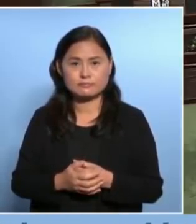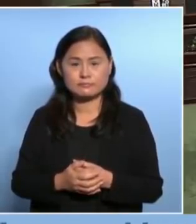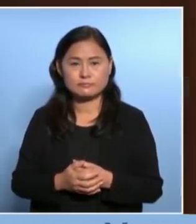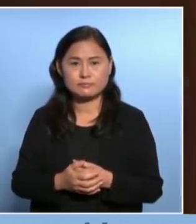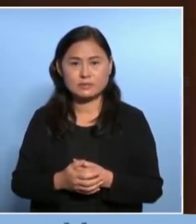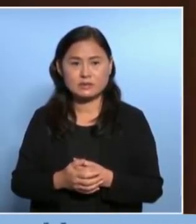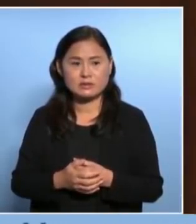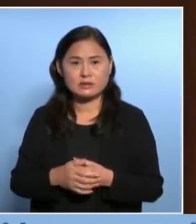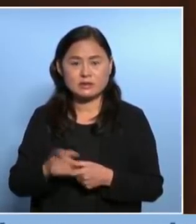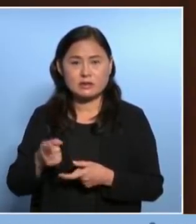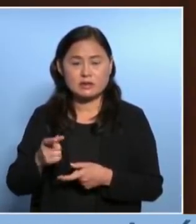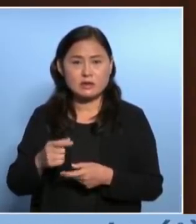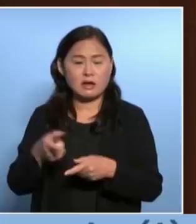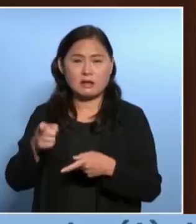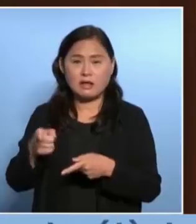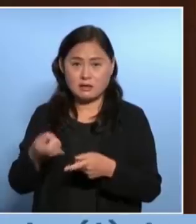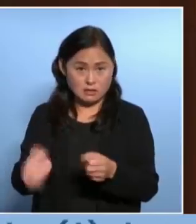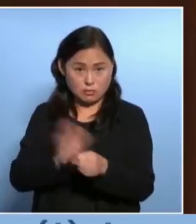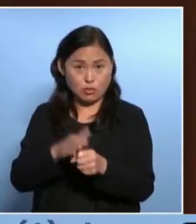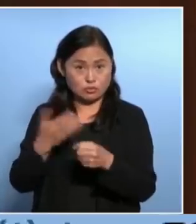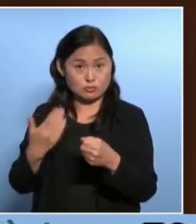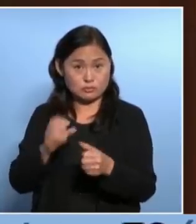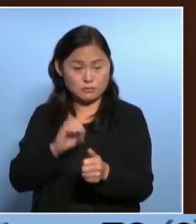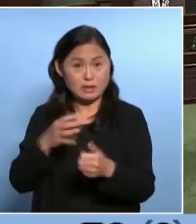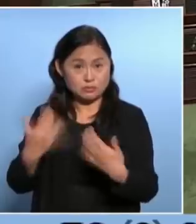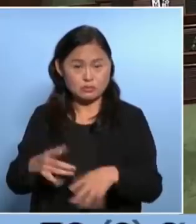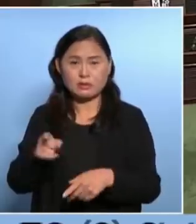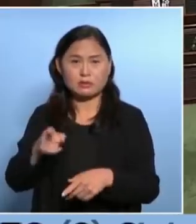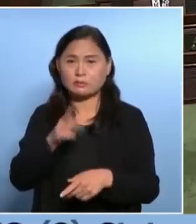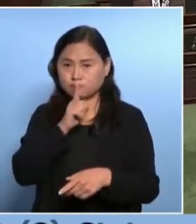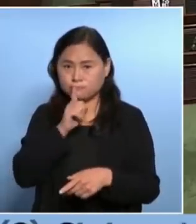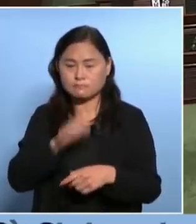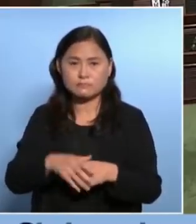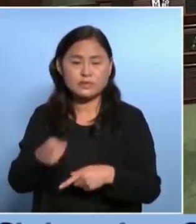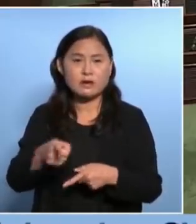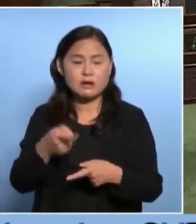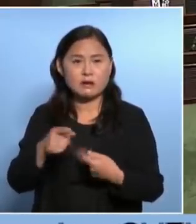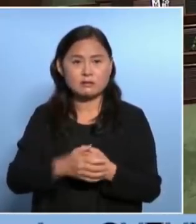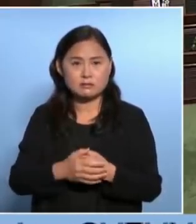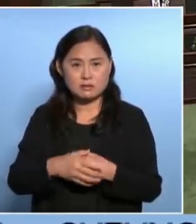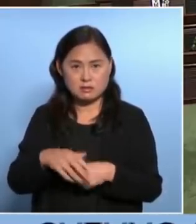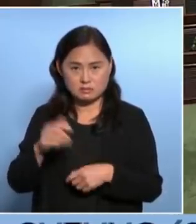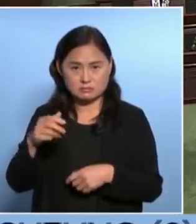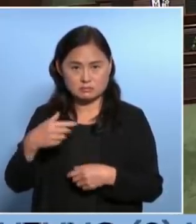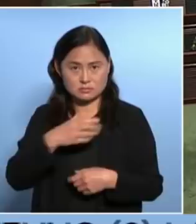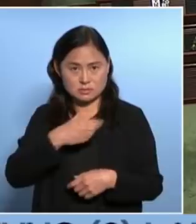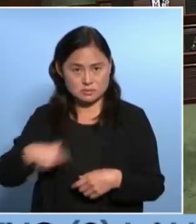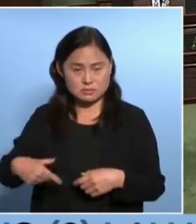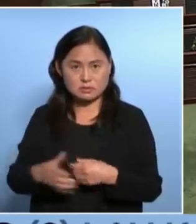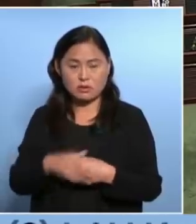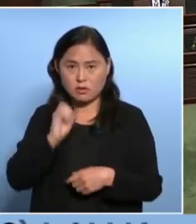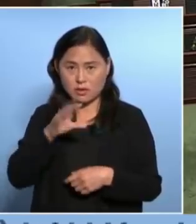你已經提出的普通質詢，涂謹申議員。 主席，我的問題很簡單，